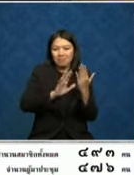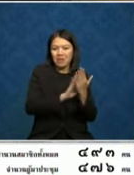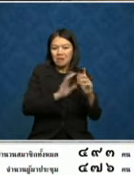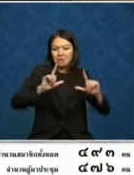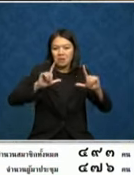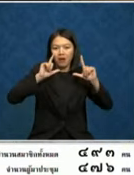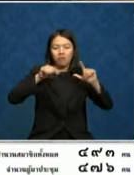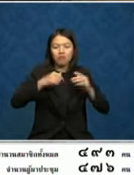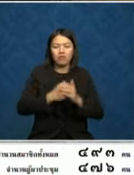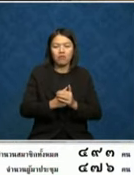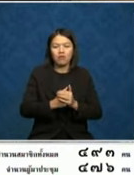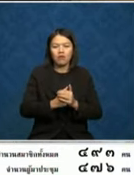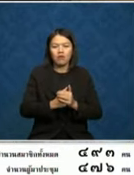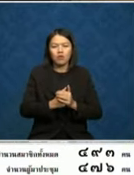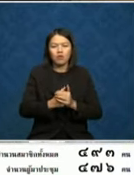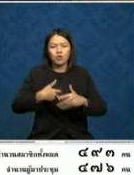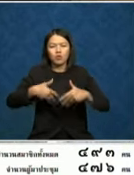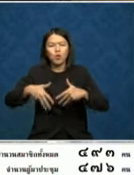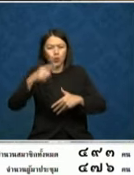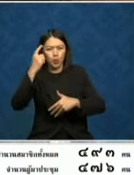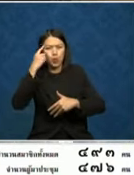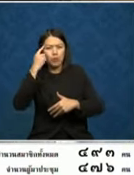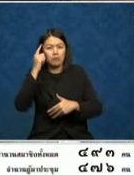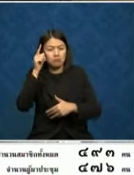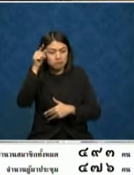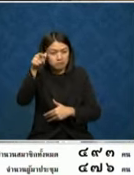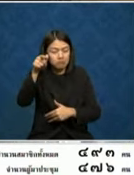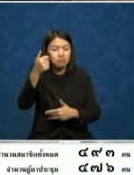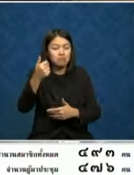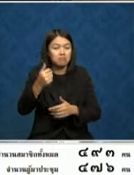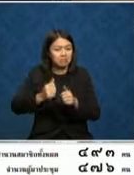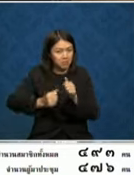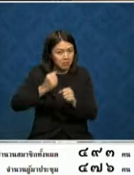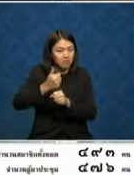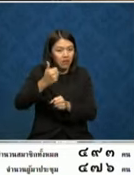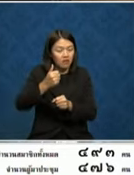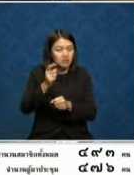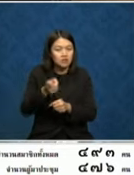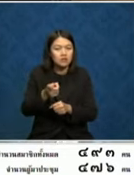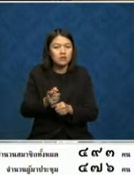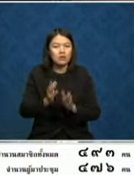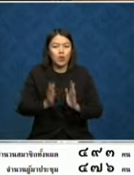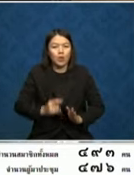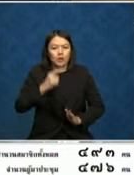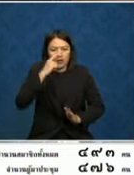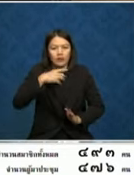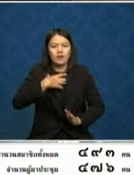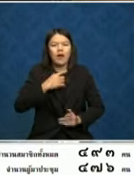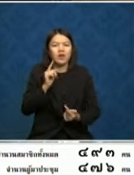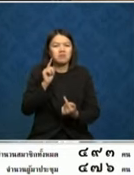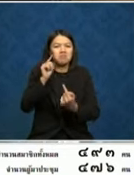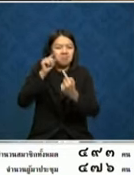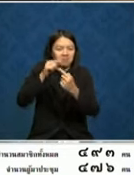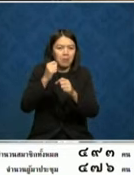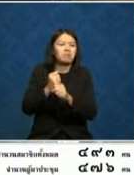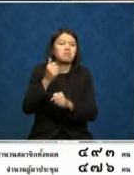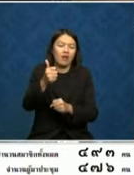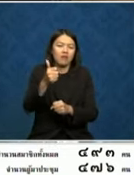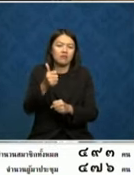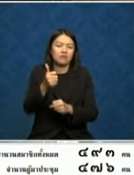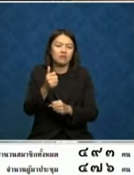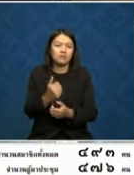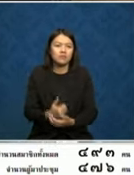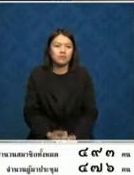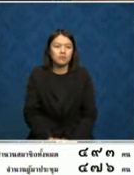คนที่รู้ก็สลดใจว่าจะไปถึงตรงนั้นหรือเปล่าแต่ในฐานะเป็นคนไทยอยากให้ไปให้ถึงนะครับ